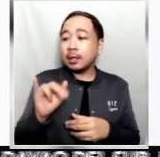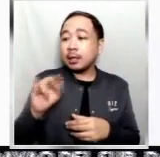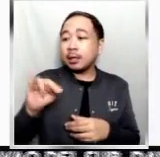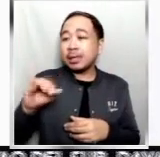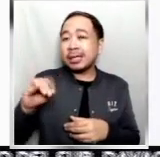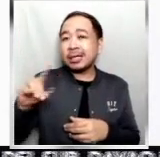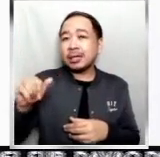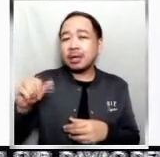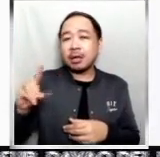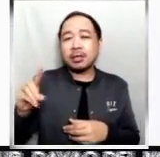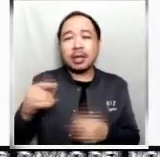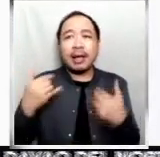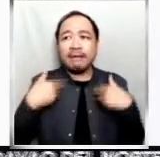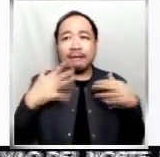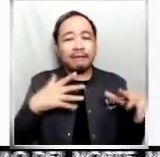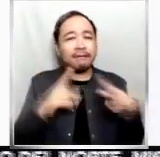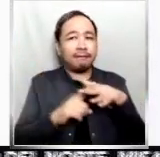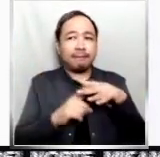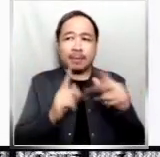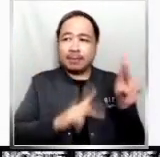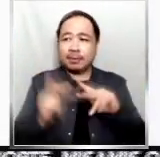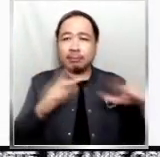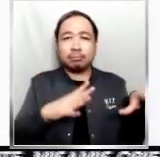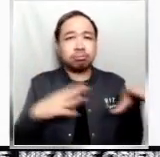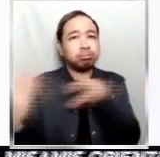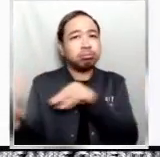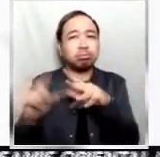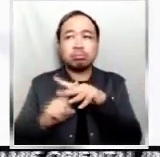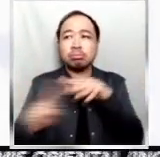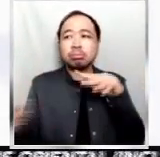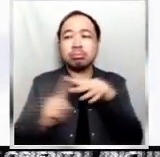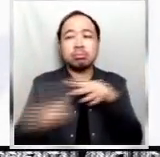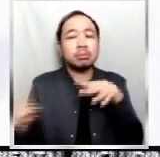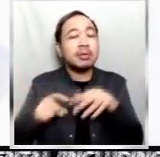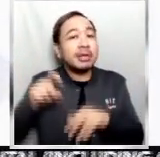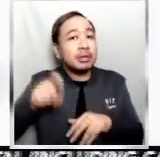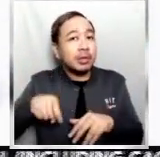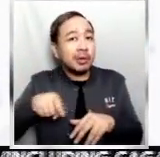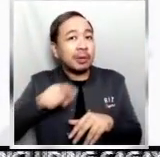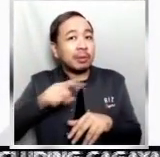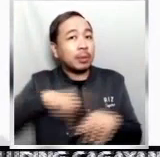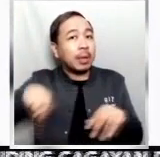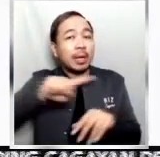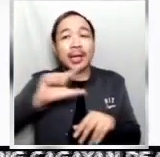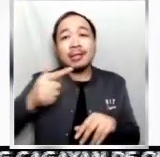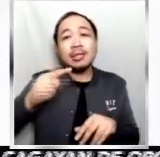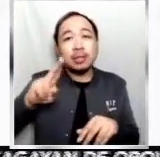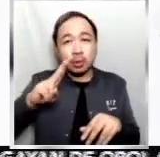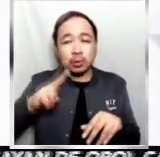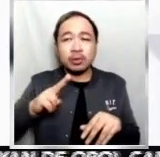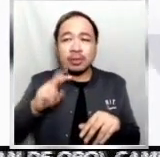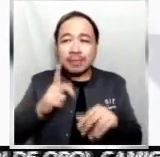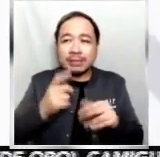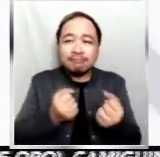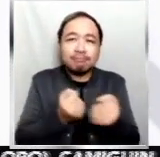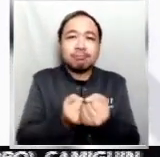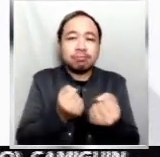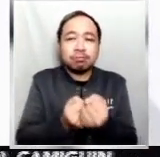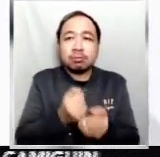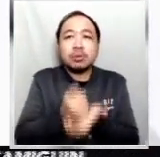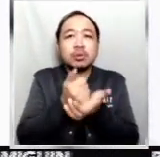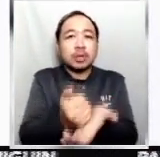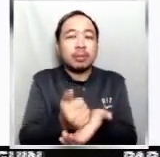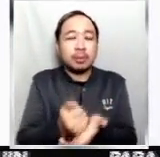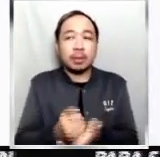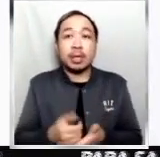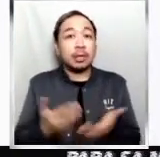pinagtutulungan ng munisipyo sa probinsya na yung mga kailangan nila may bibigay natin. Tapos itong sa Itogon, marami din. So nagpandala